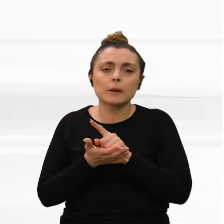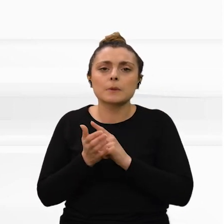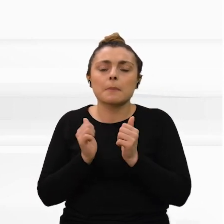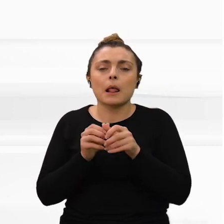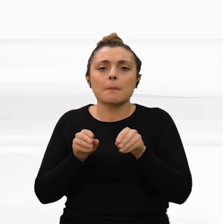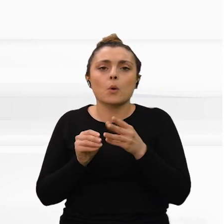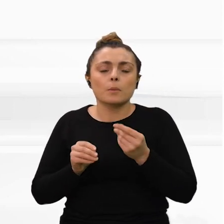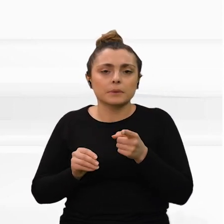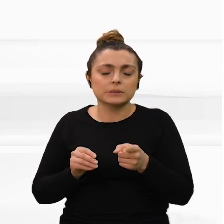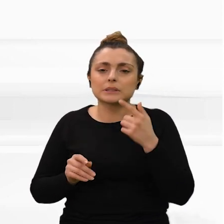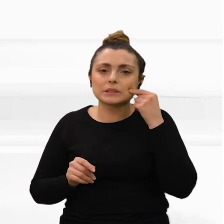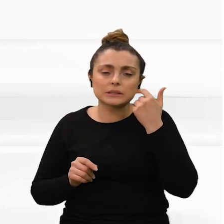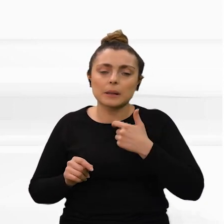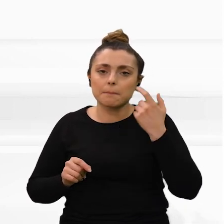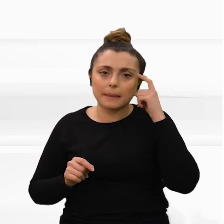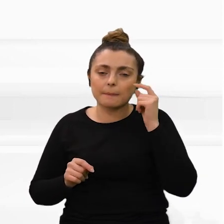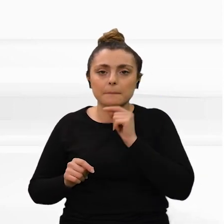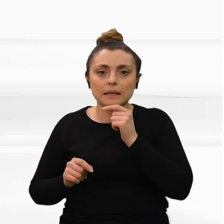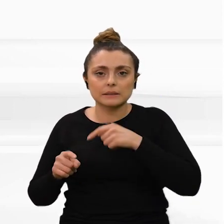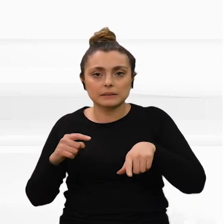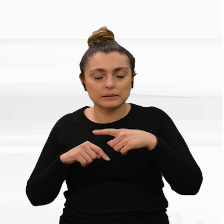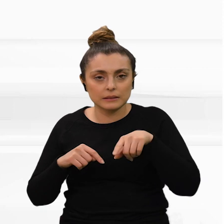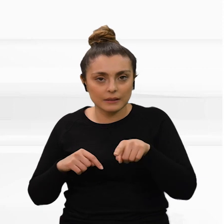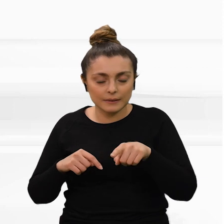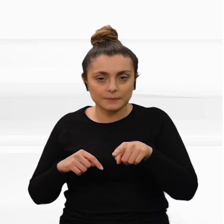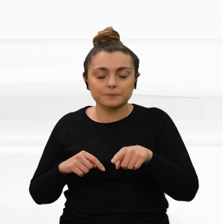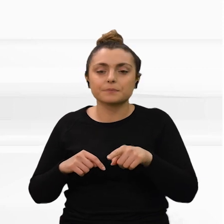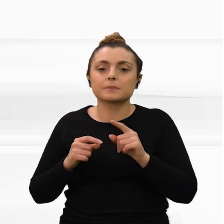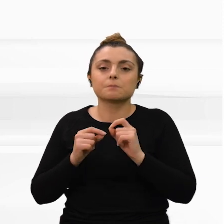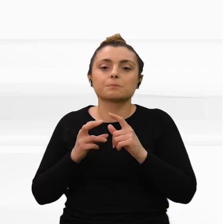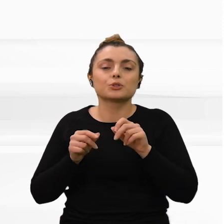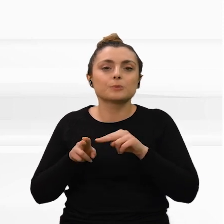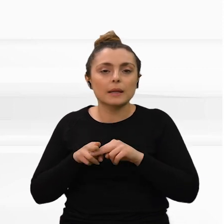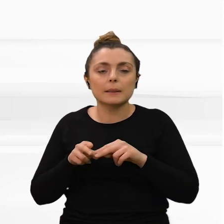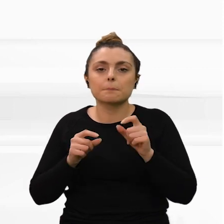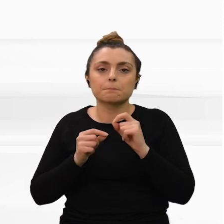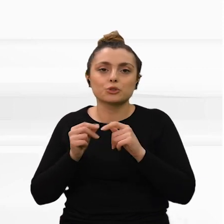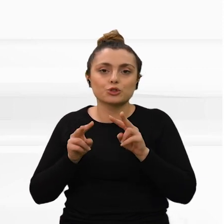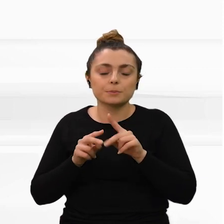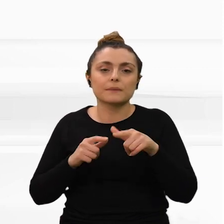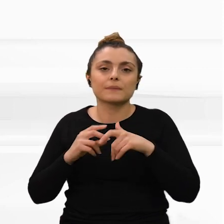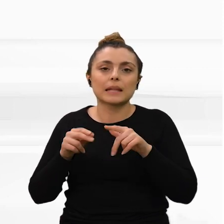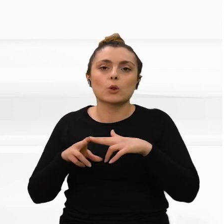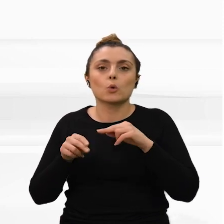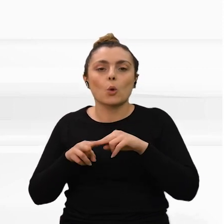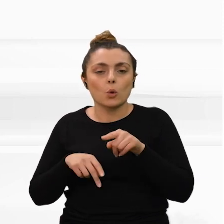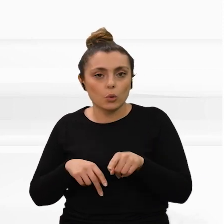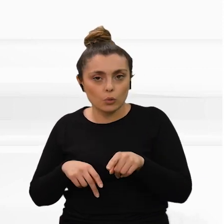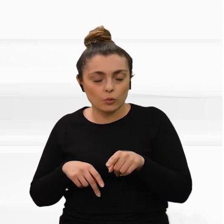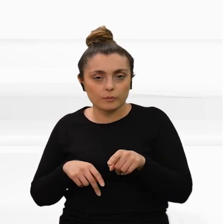birimlerinin bir arada olmasıdır İnsan beynine benzer biçimde biçmek ten biçim yine bir fiil